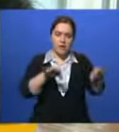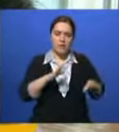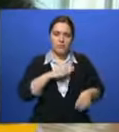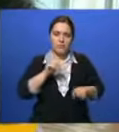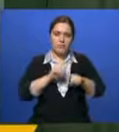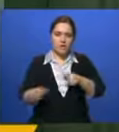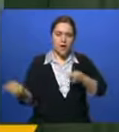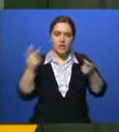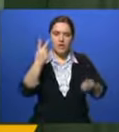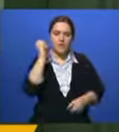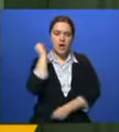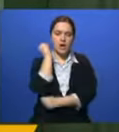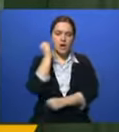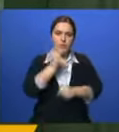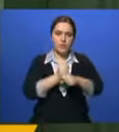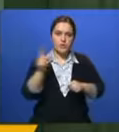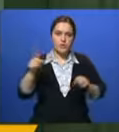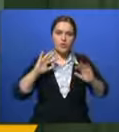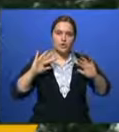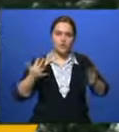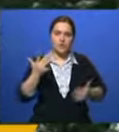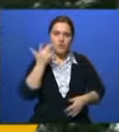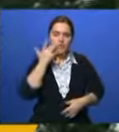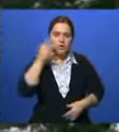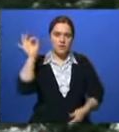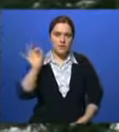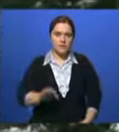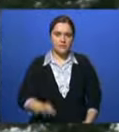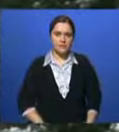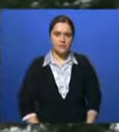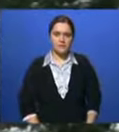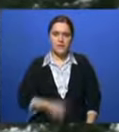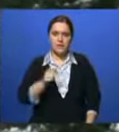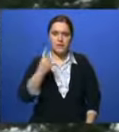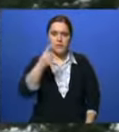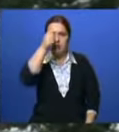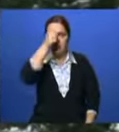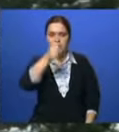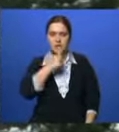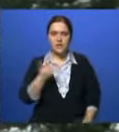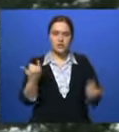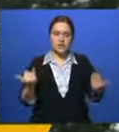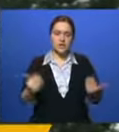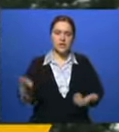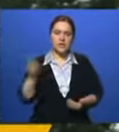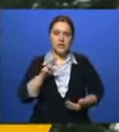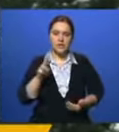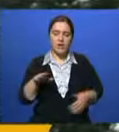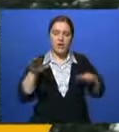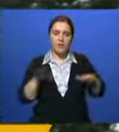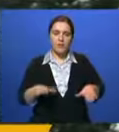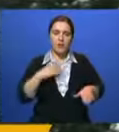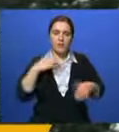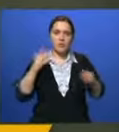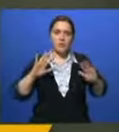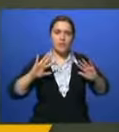двух рабочих. Случай для большого города не единичный. За первый месяц 2015 года на территории Восточно-Казахстанской области произошло